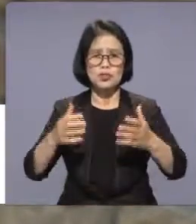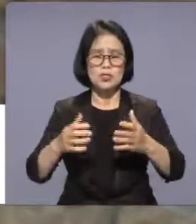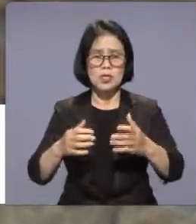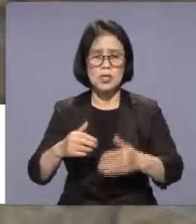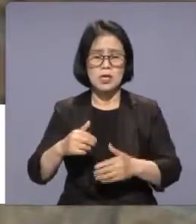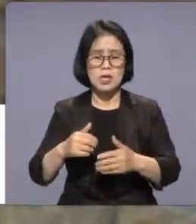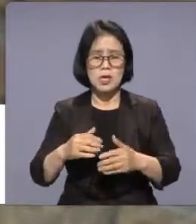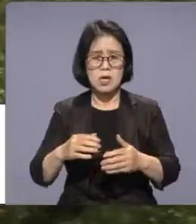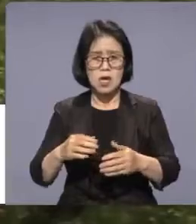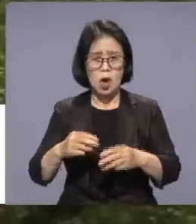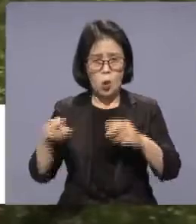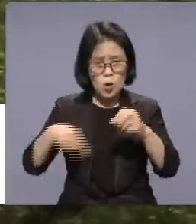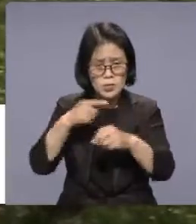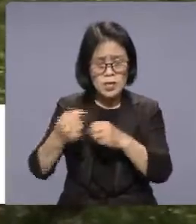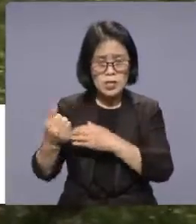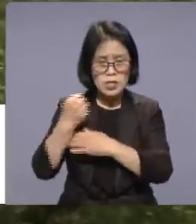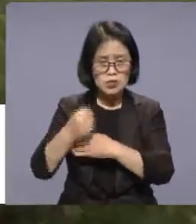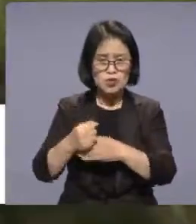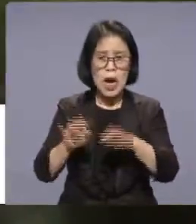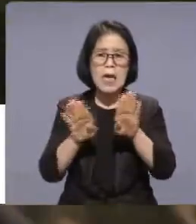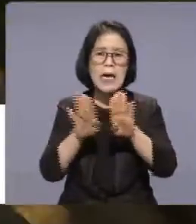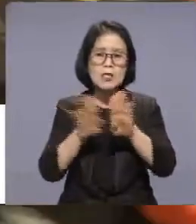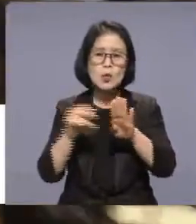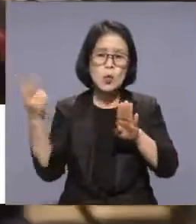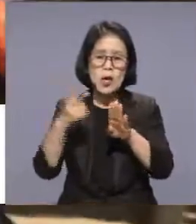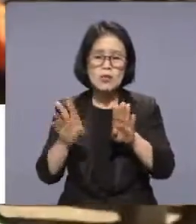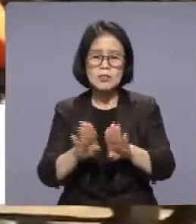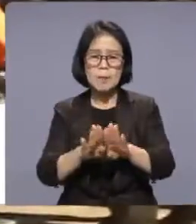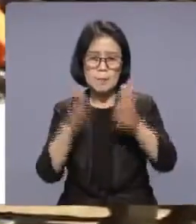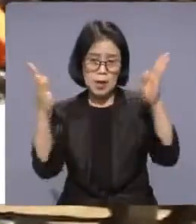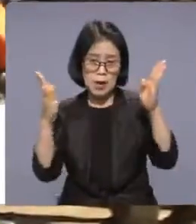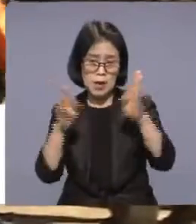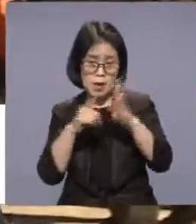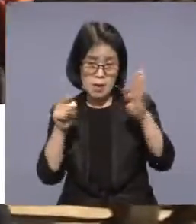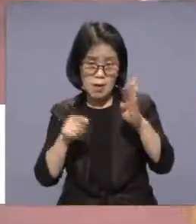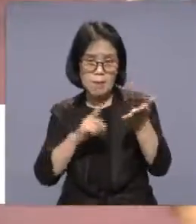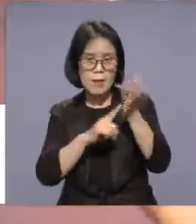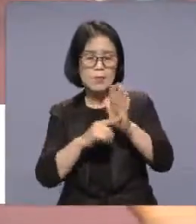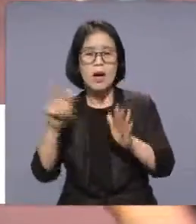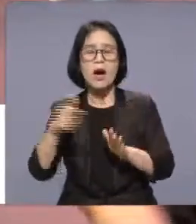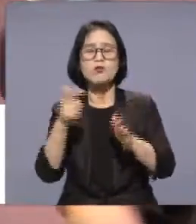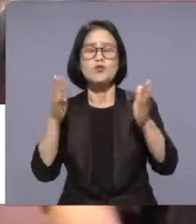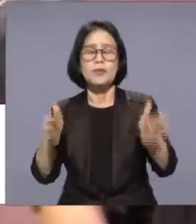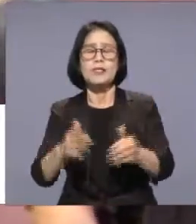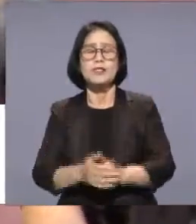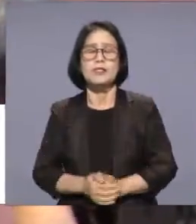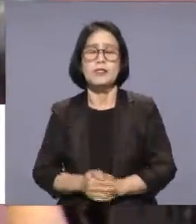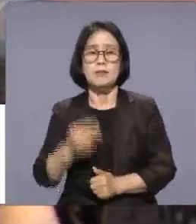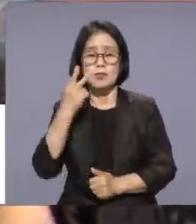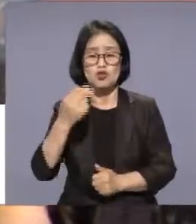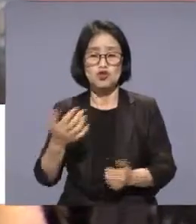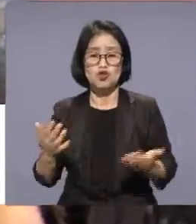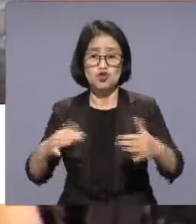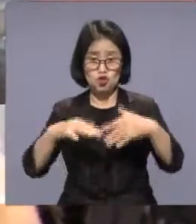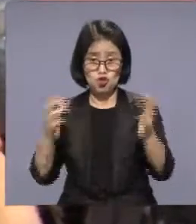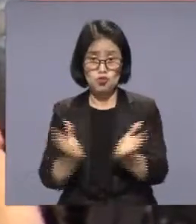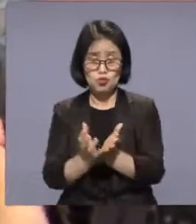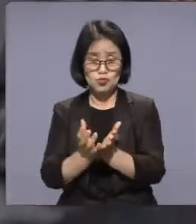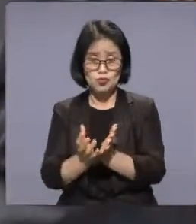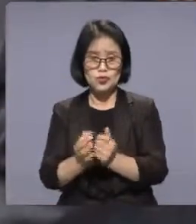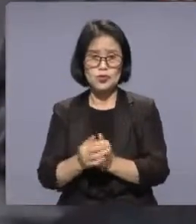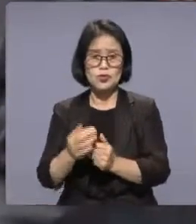국제원자력기구가 북한 풍계리 핵실험장 갱도한 곳이 재개방됐다고 발표한 지 하루 만입니다. 미 국무부는 동맹들과